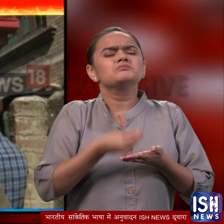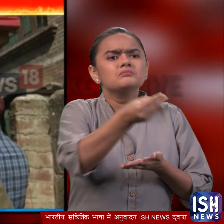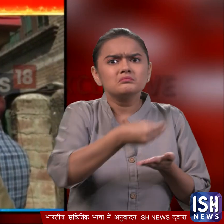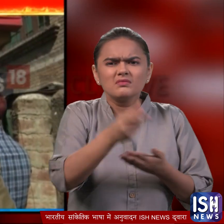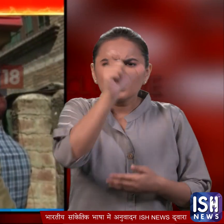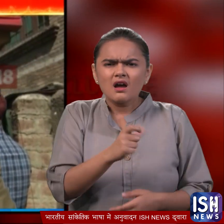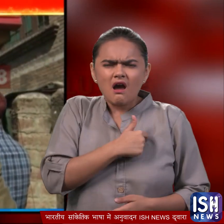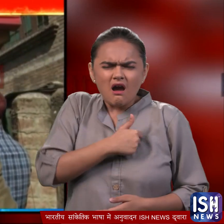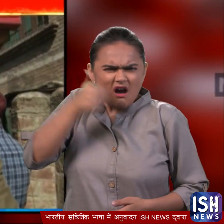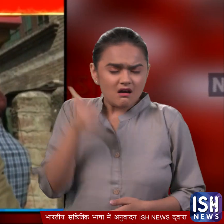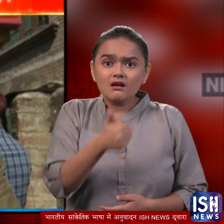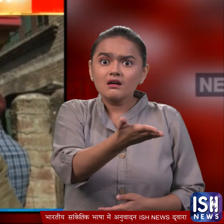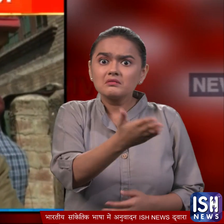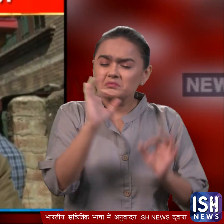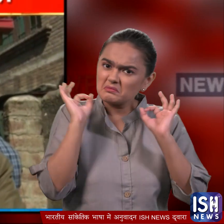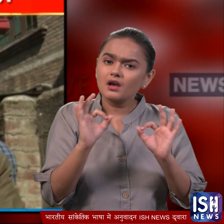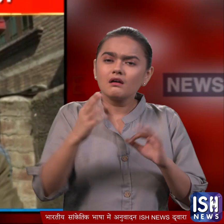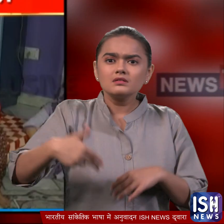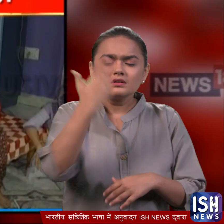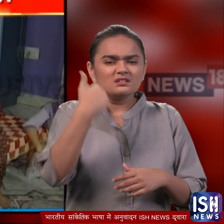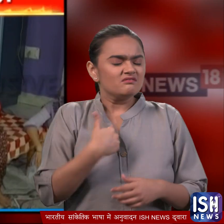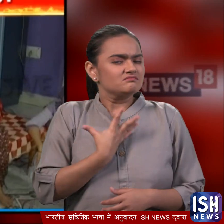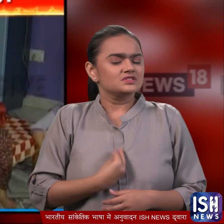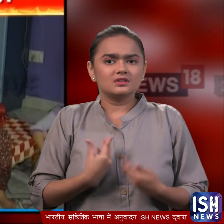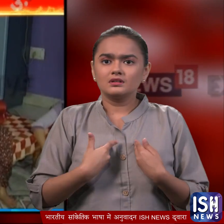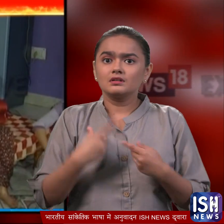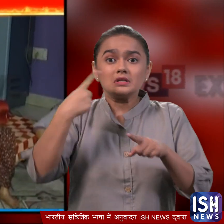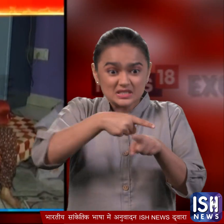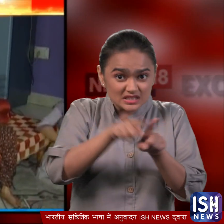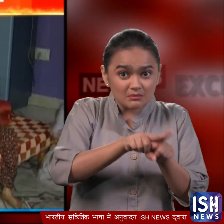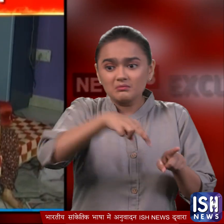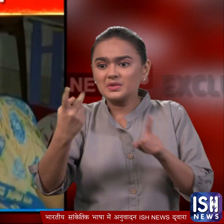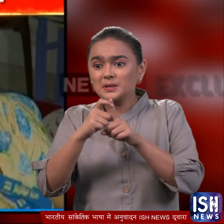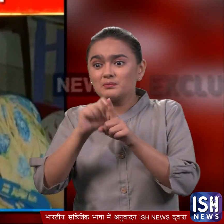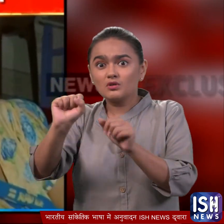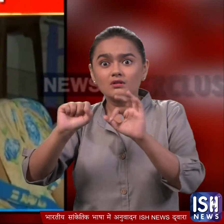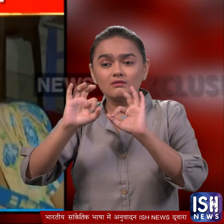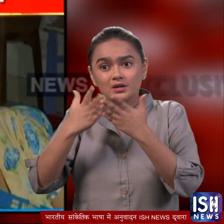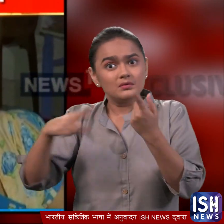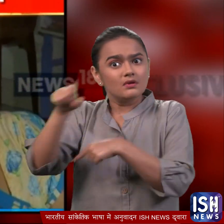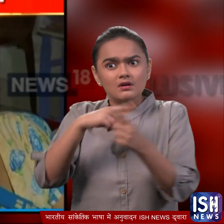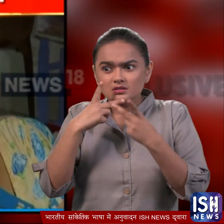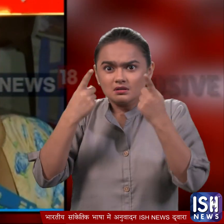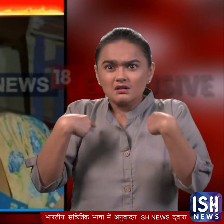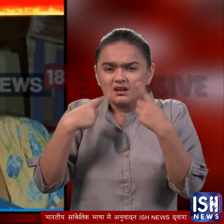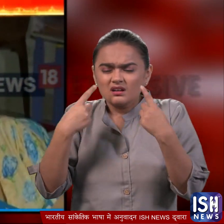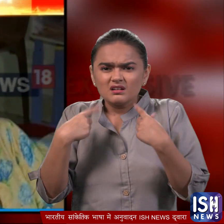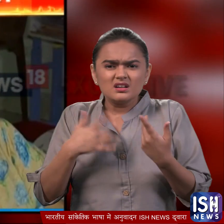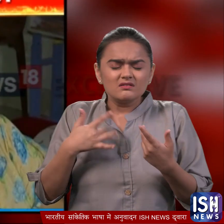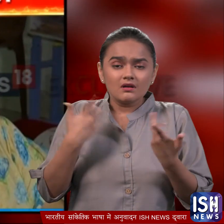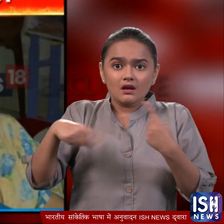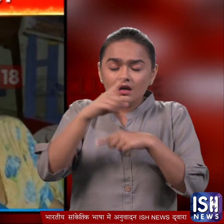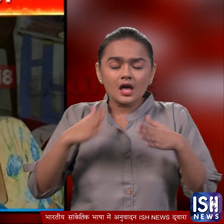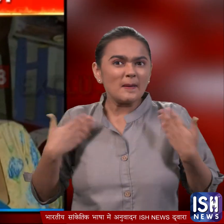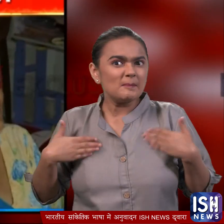उस पे ही खर्च करते थे, 50% पे। ऐसा ही हाल दीपक चांद के परिवार का भी है। घर में हर चेहरा रुआंसा है, आंखें